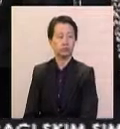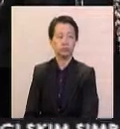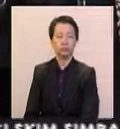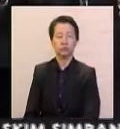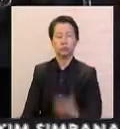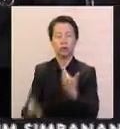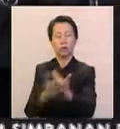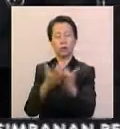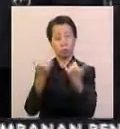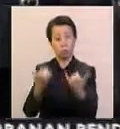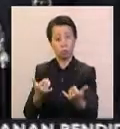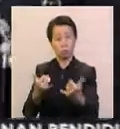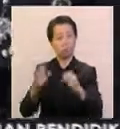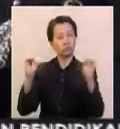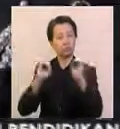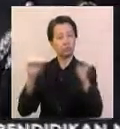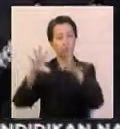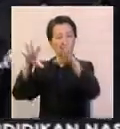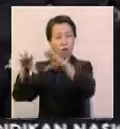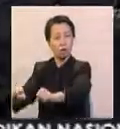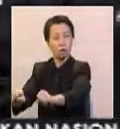Setakat ini tak ada arrest.